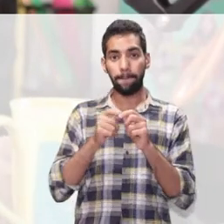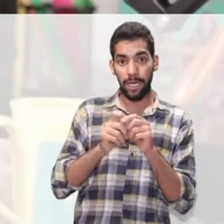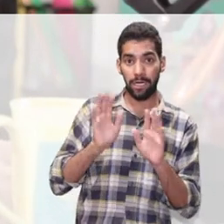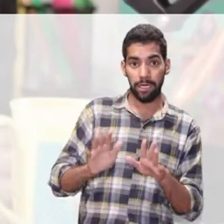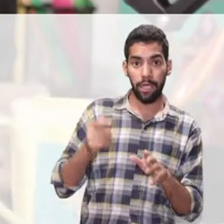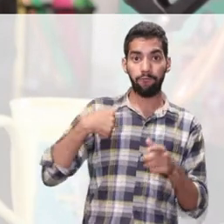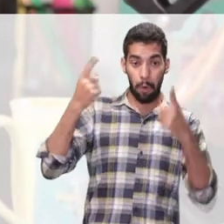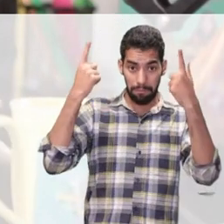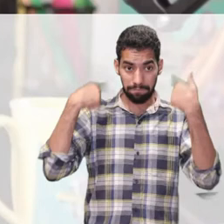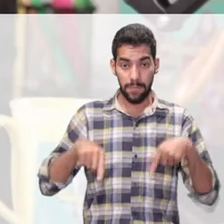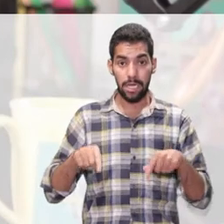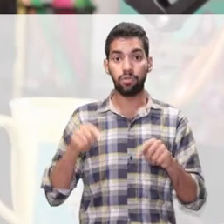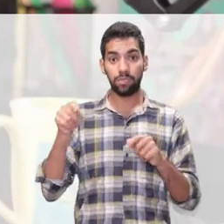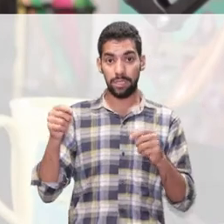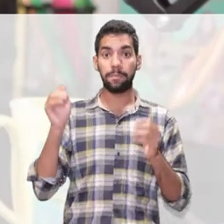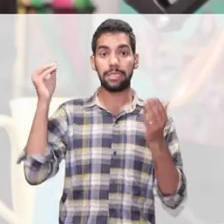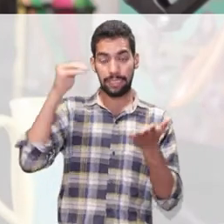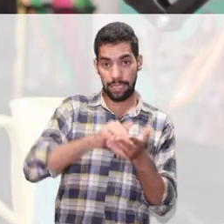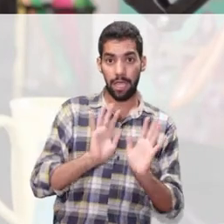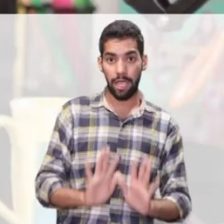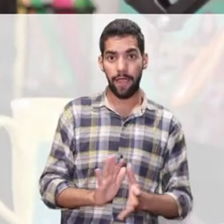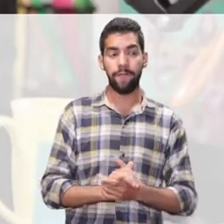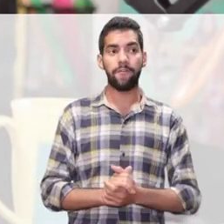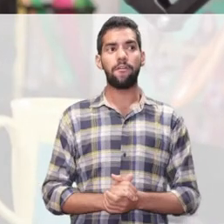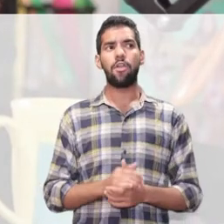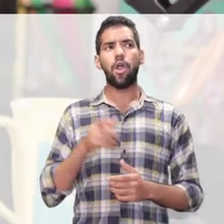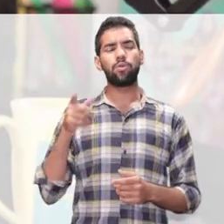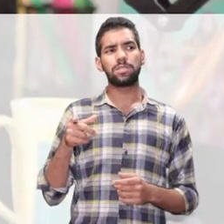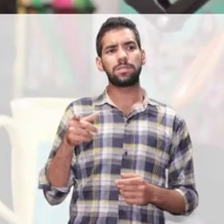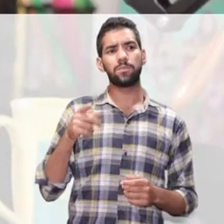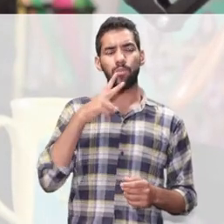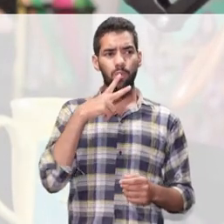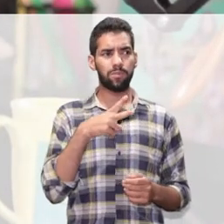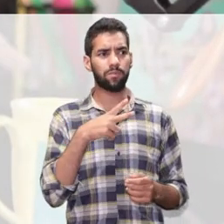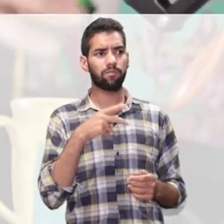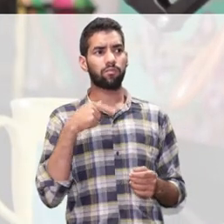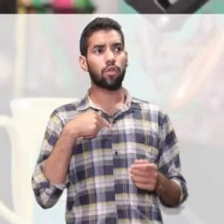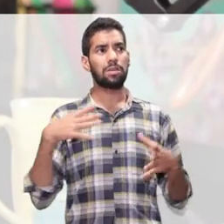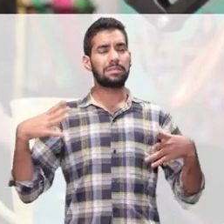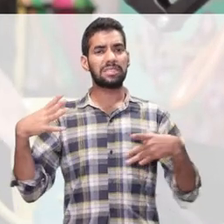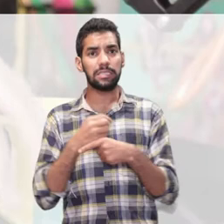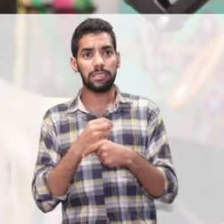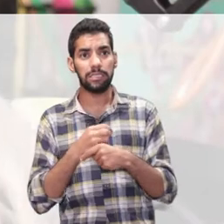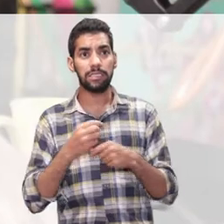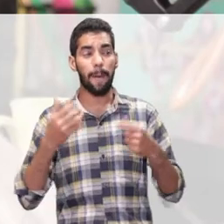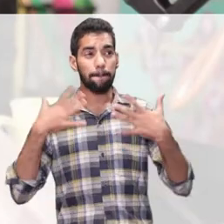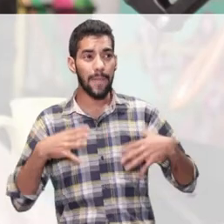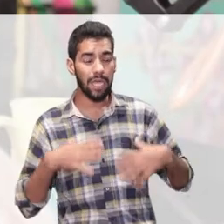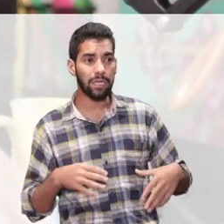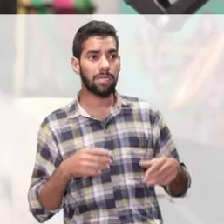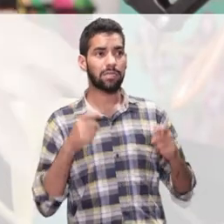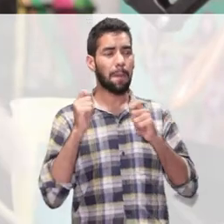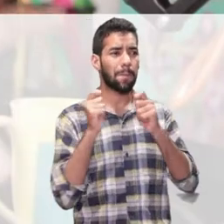सेशंस एंड विल गिव मी योर माइंड एंड इड शेरों जो गिफ्ट हो रही थी कि